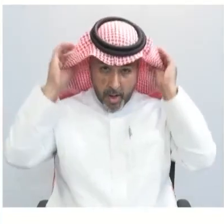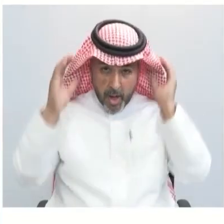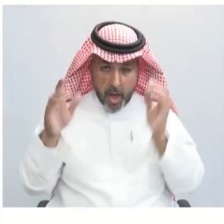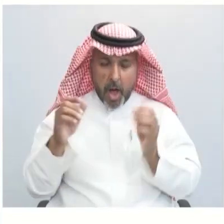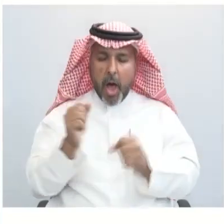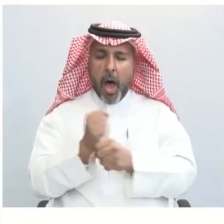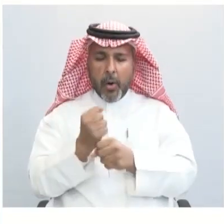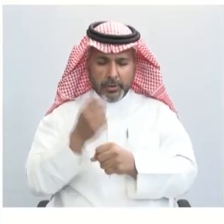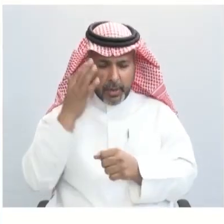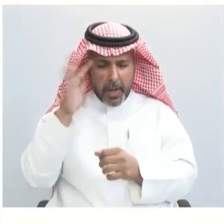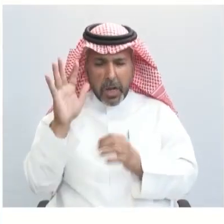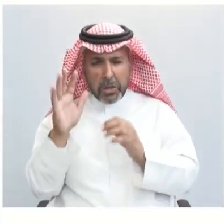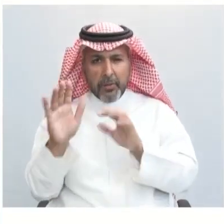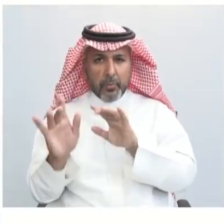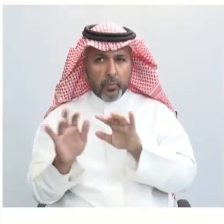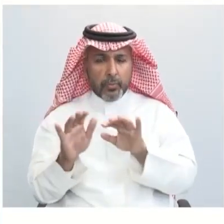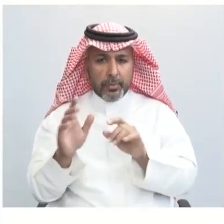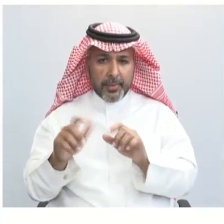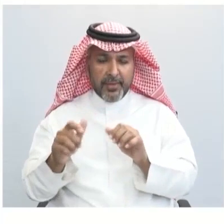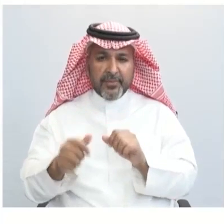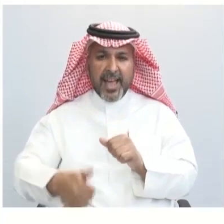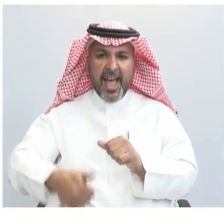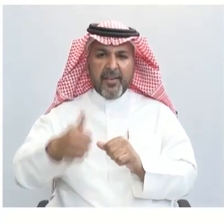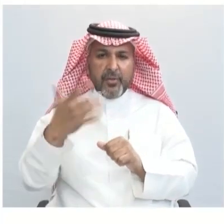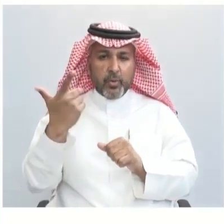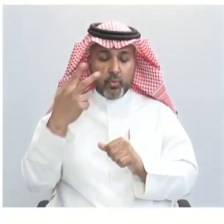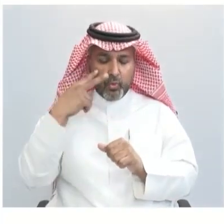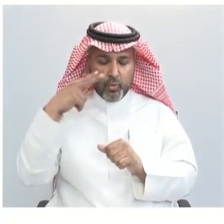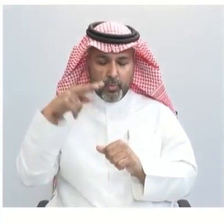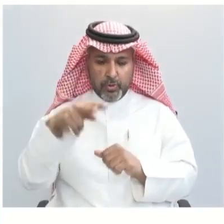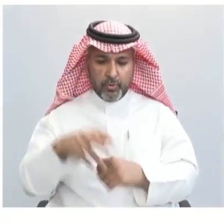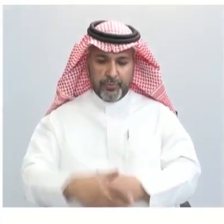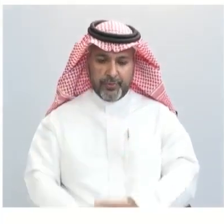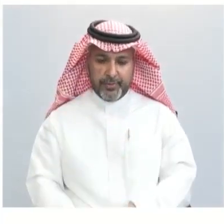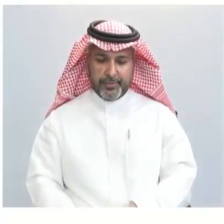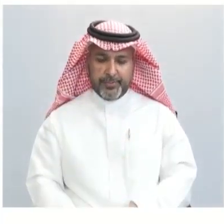فيمكنك استخدام محرر لغة ترميز النص التشعبي الـ HTML.